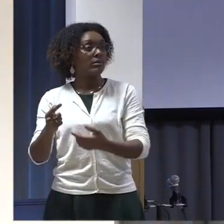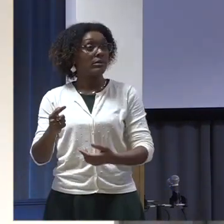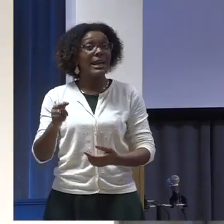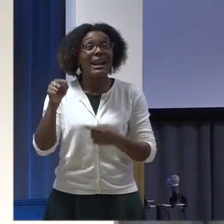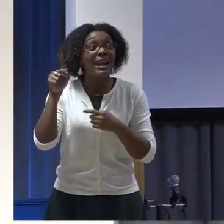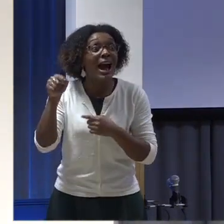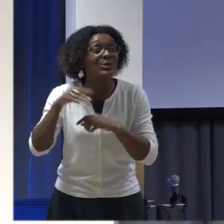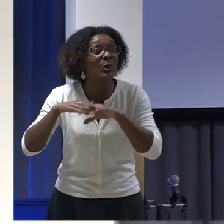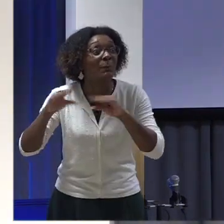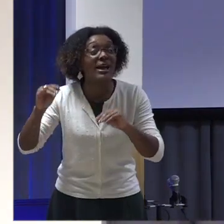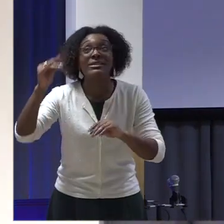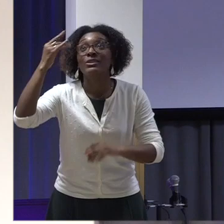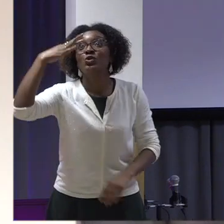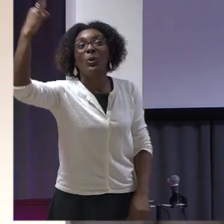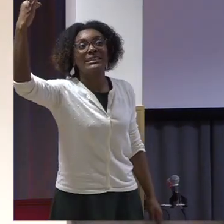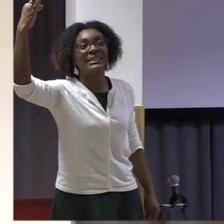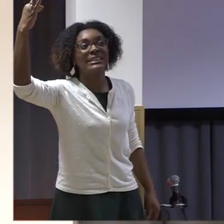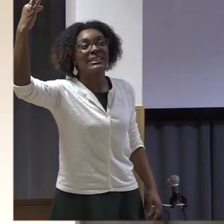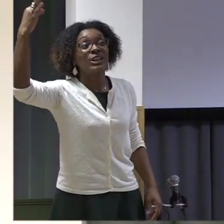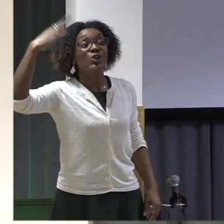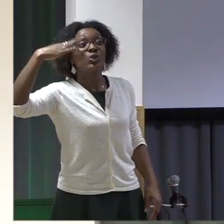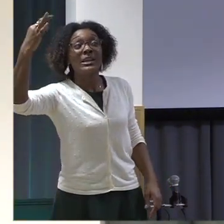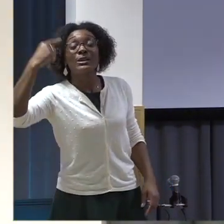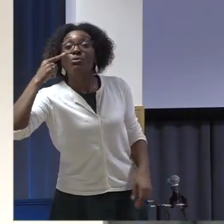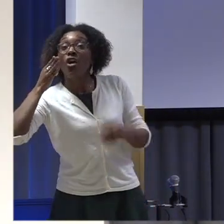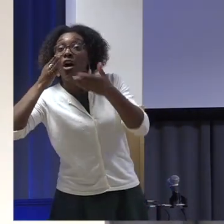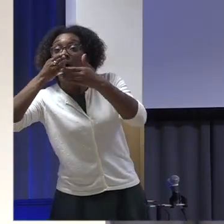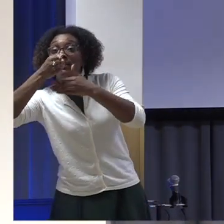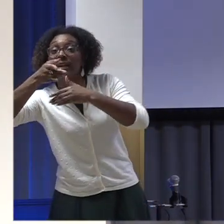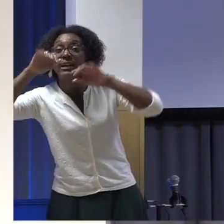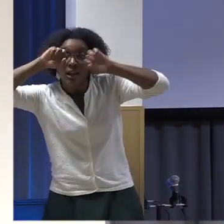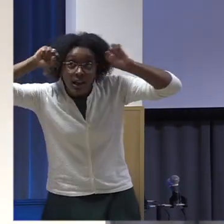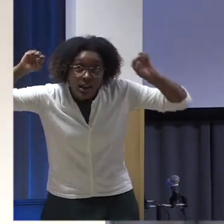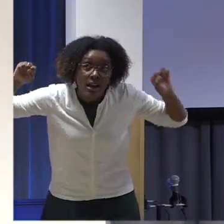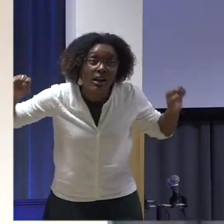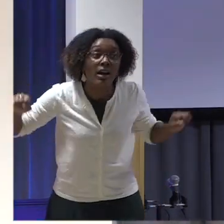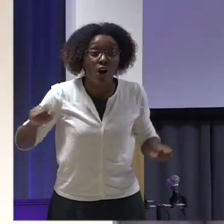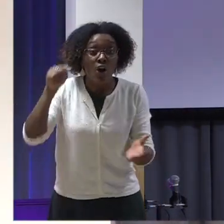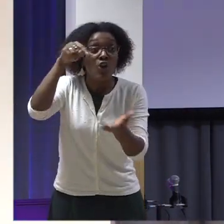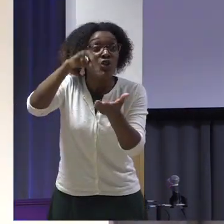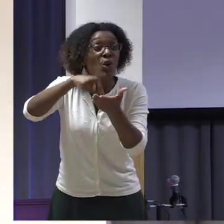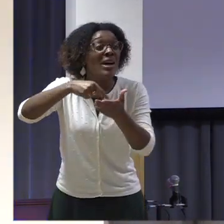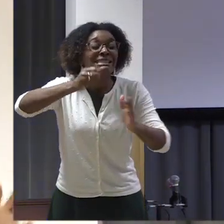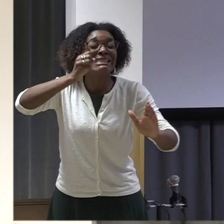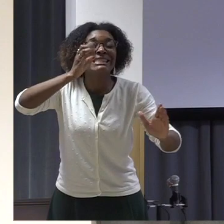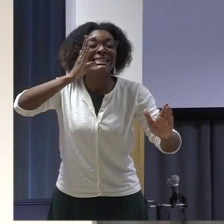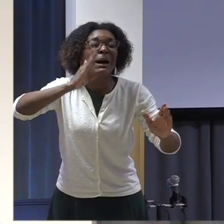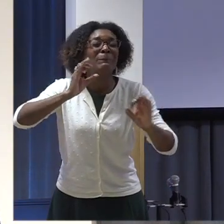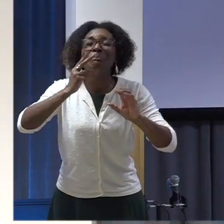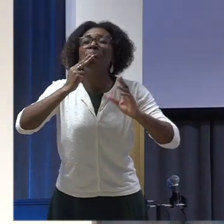il sera choisi pour entrer dans le lieu très sain une entrée qui n'était pas facile